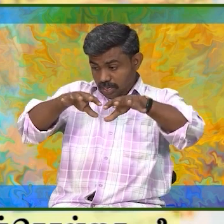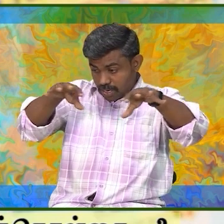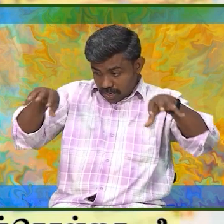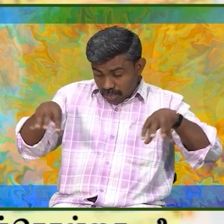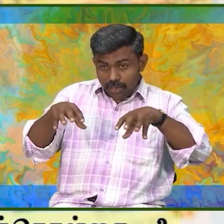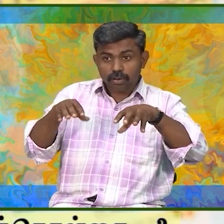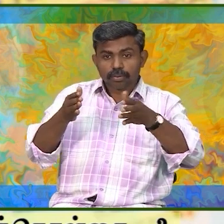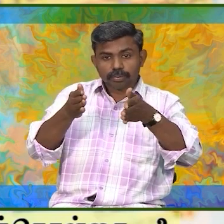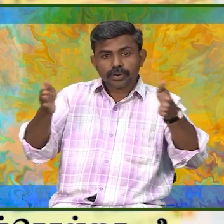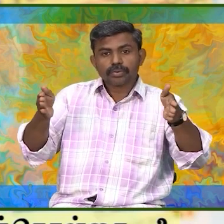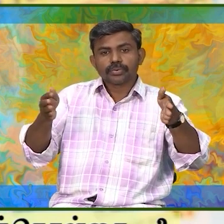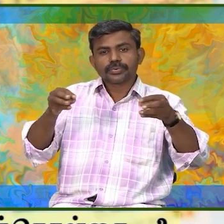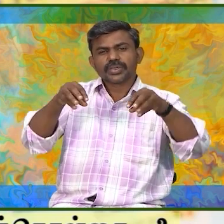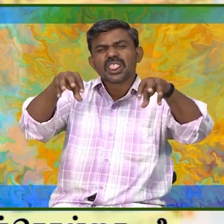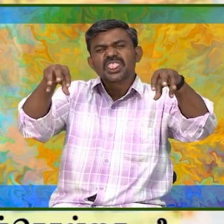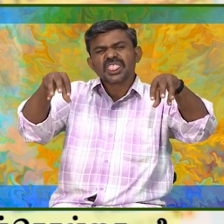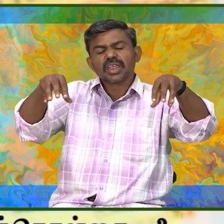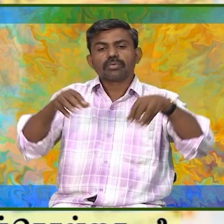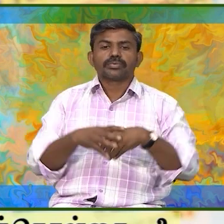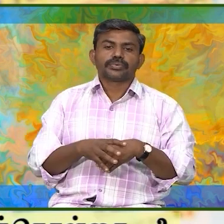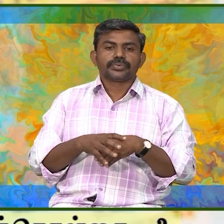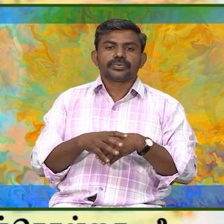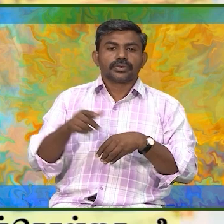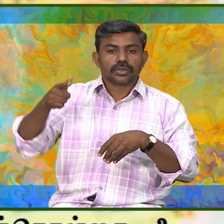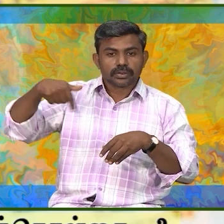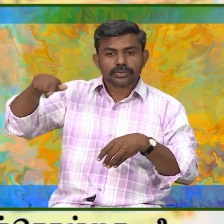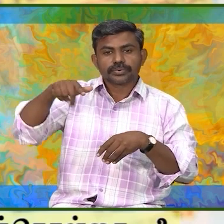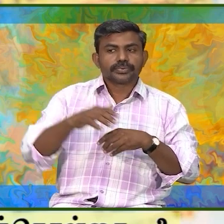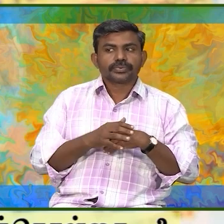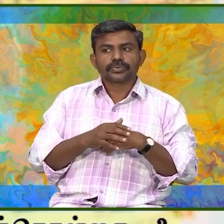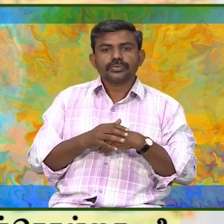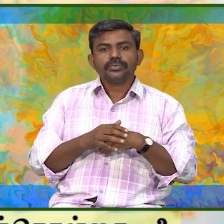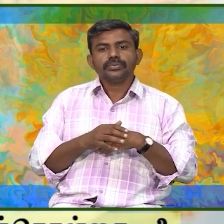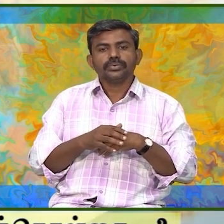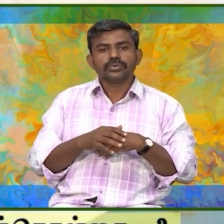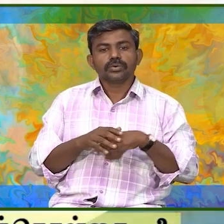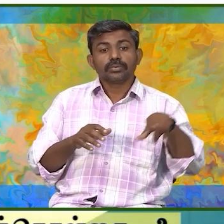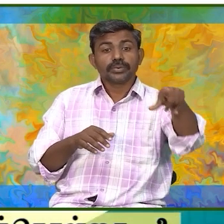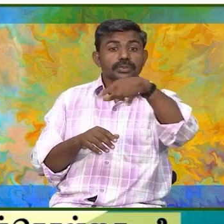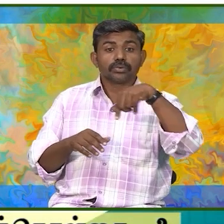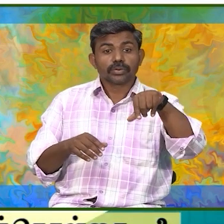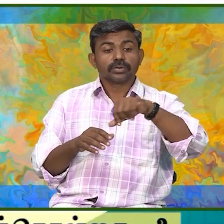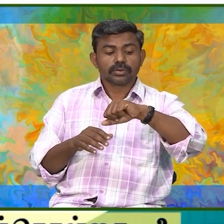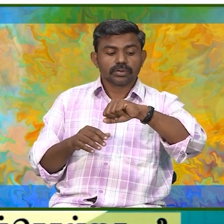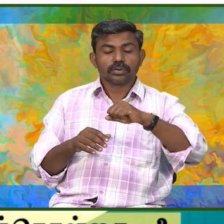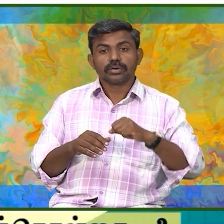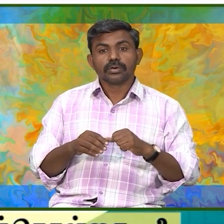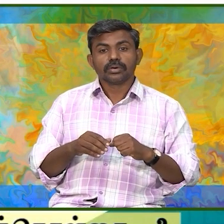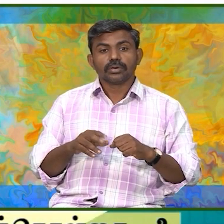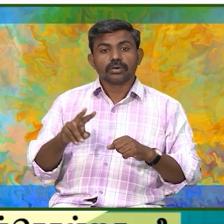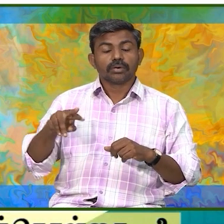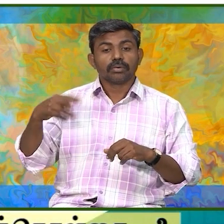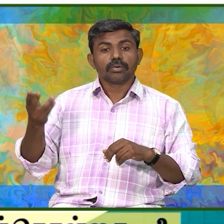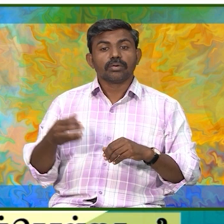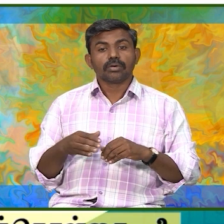எல்லையால் பிரிக்கக்கூடிய ஒரு தீவு, தீவுகளாக அண்டை நாடுகளாக இருக்குது. மிச்சம் இருக்கக்கூடிய அதாவது